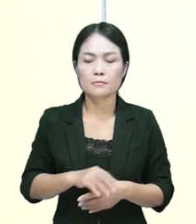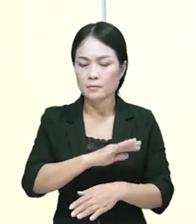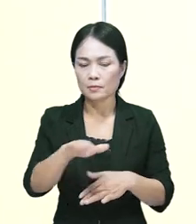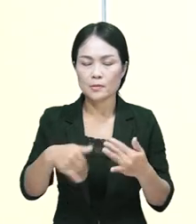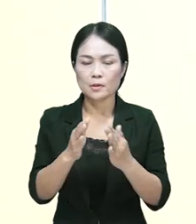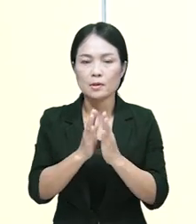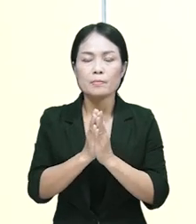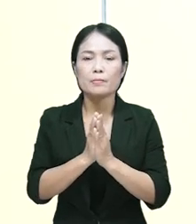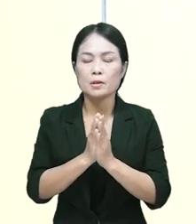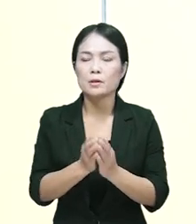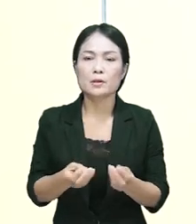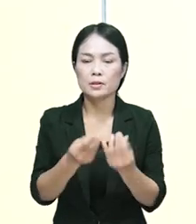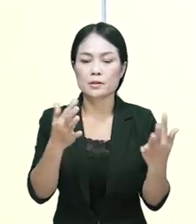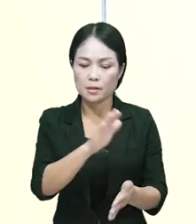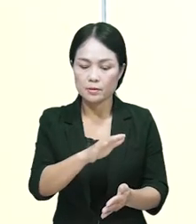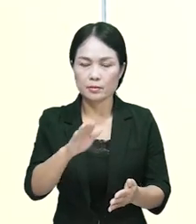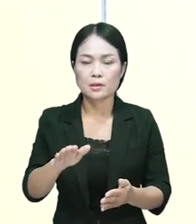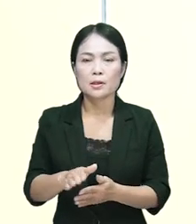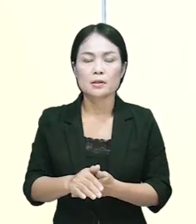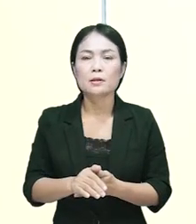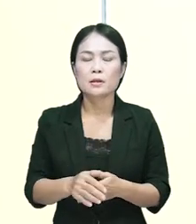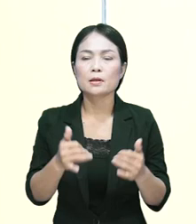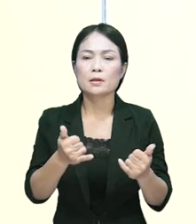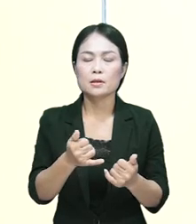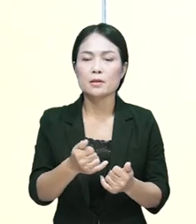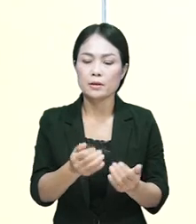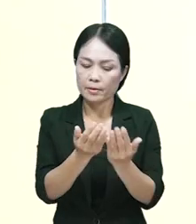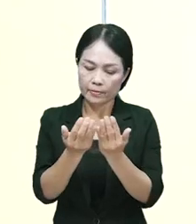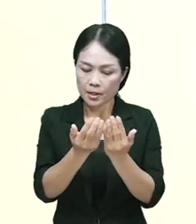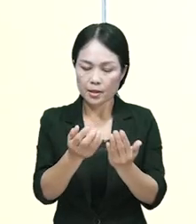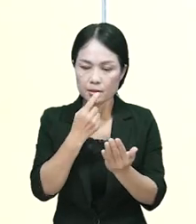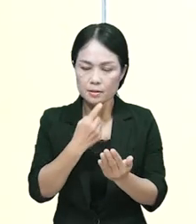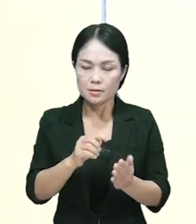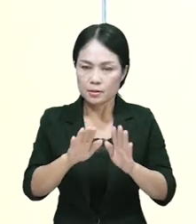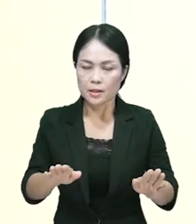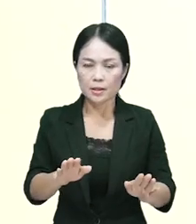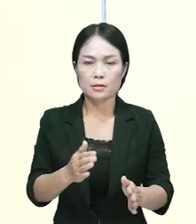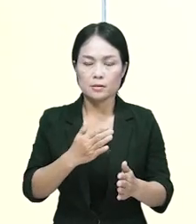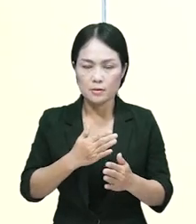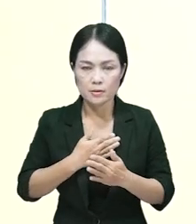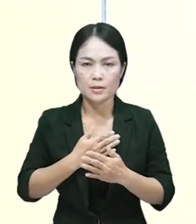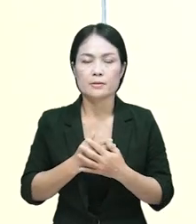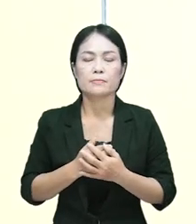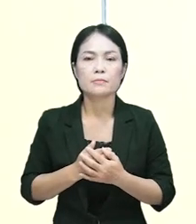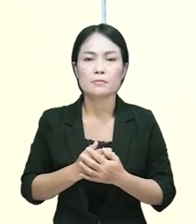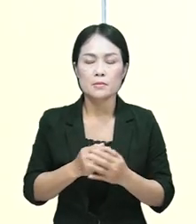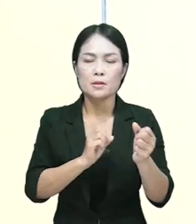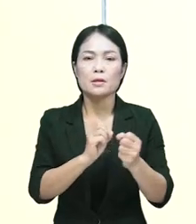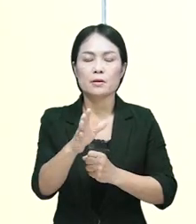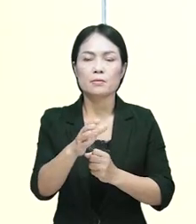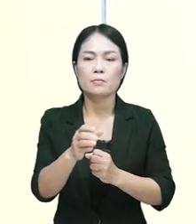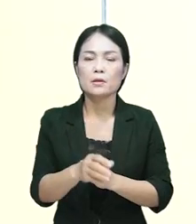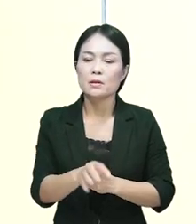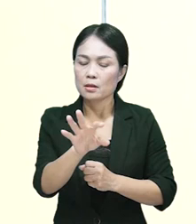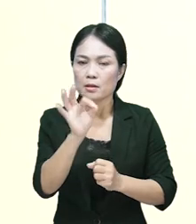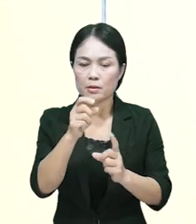អរគុណច្រើនកូនអំបញ្ញមិញកូនបានអានស្ងាត់ដោយខ្លួនឯងហើយមែនទេកូនចាអញ្ចឹងកូនចាប់ផ្ដើមរកពាក្យពិបាកម